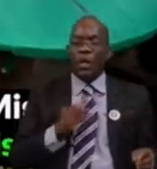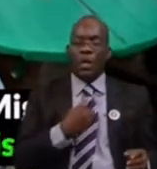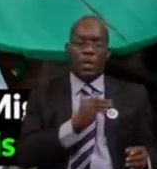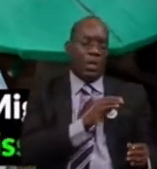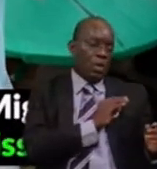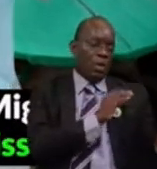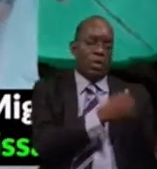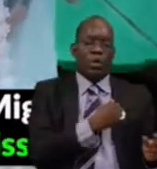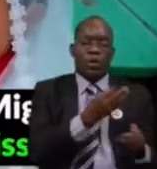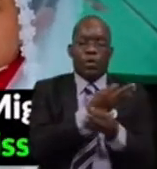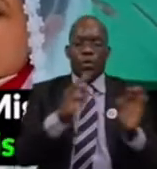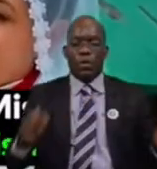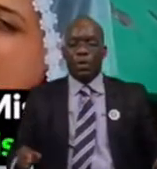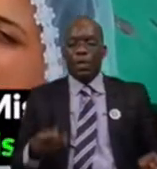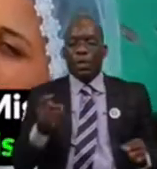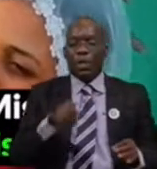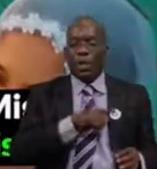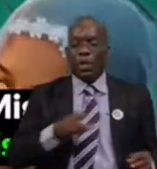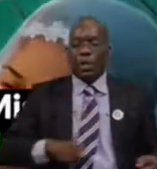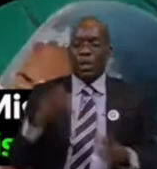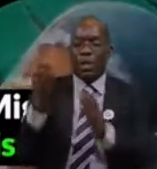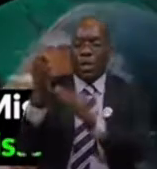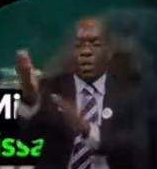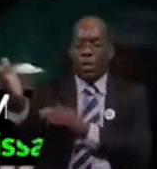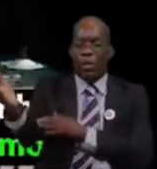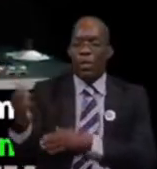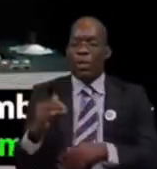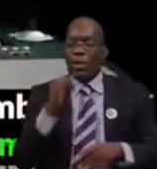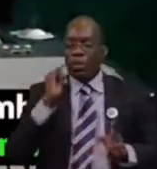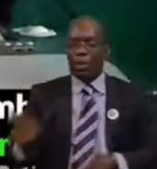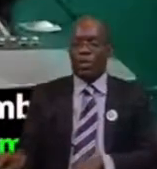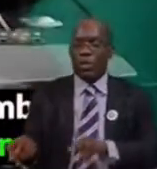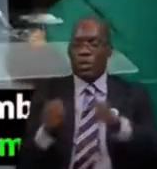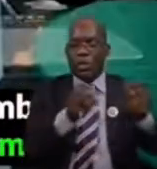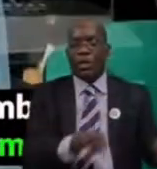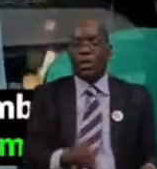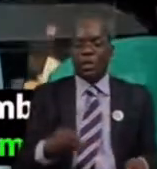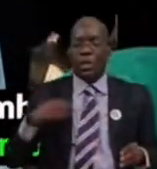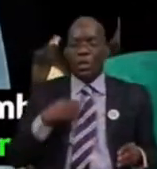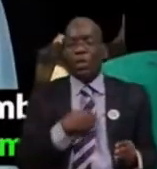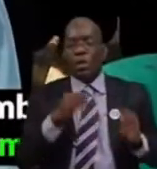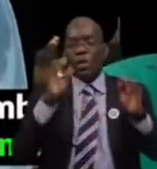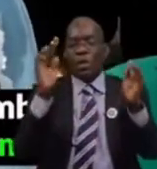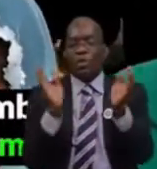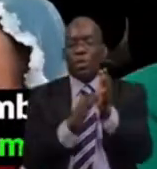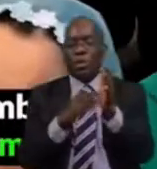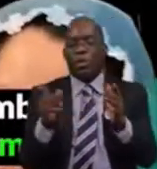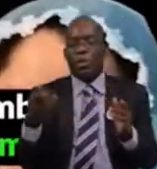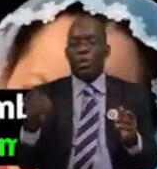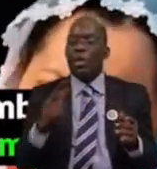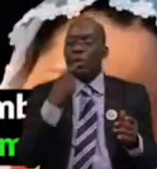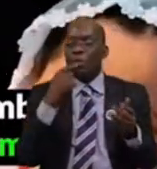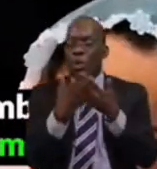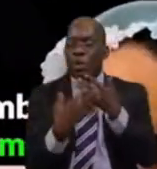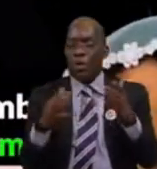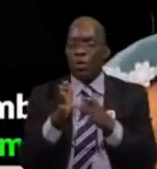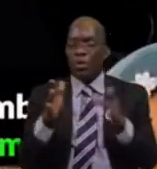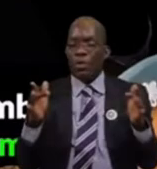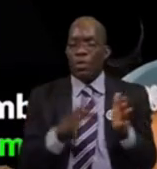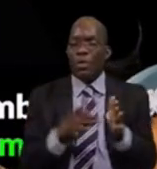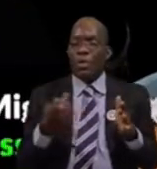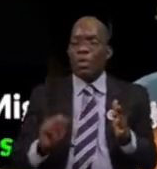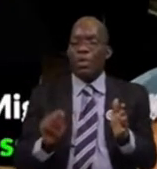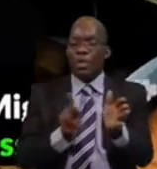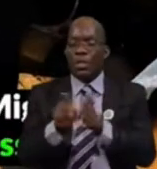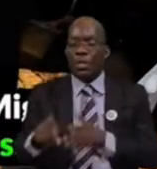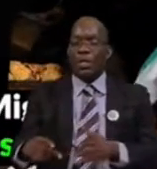رفيعة يده قديرة نعظم دم يسوع الخروف المسبوح.